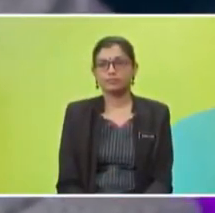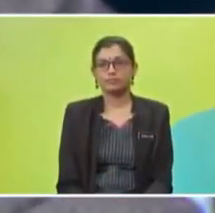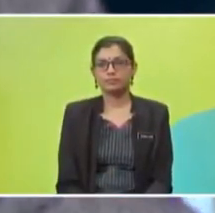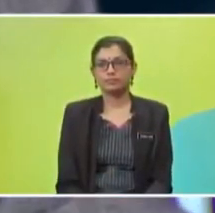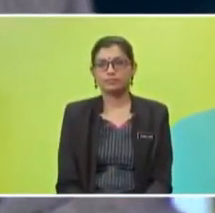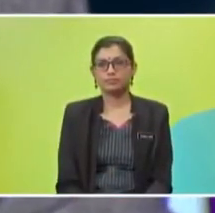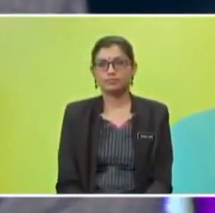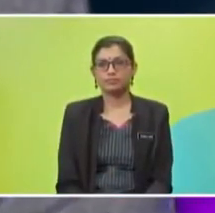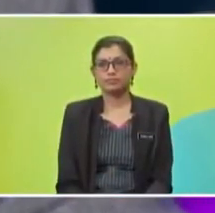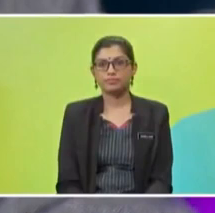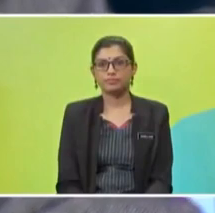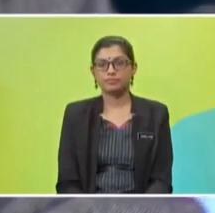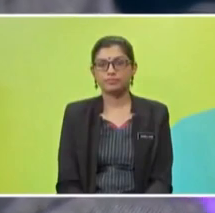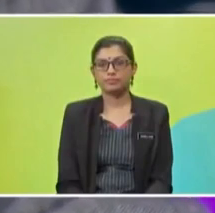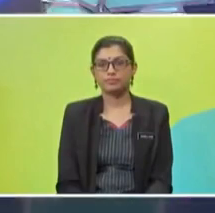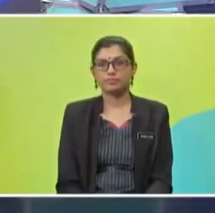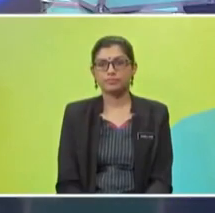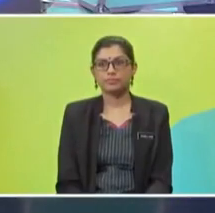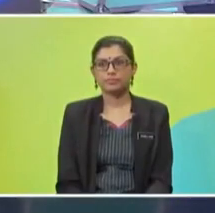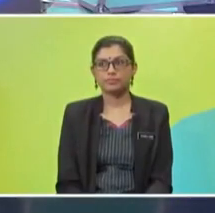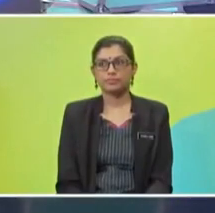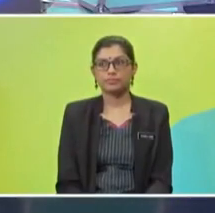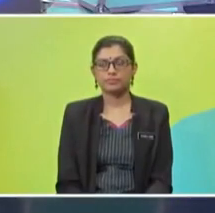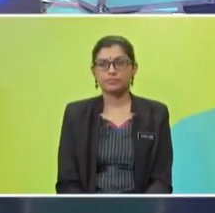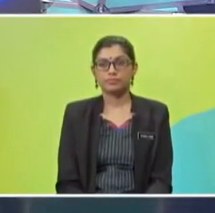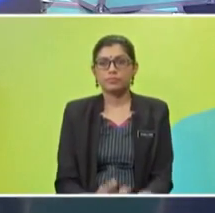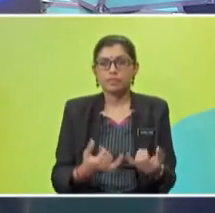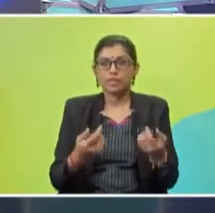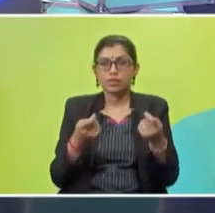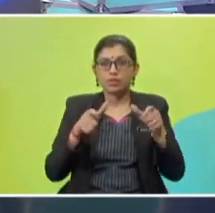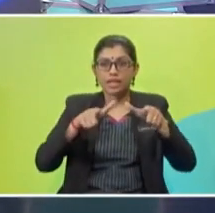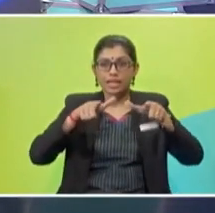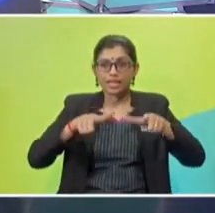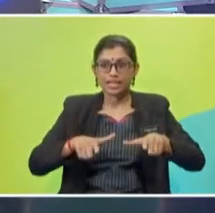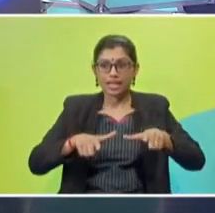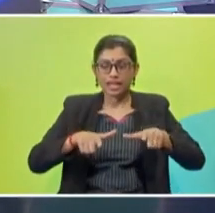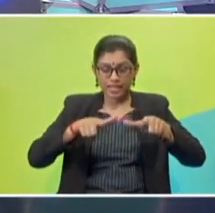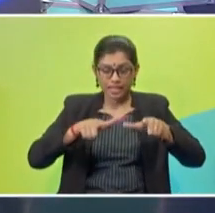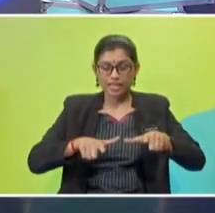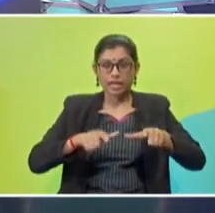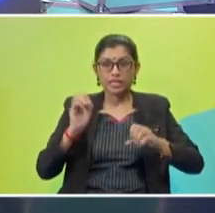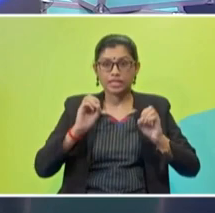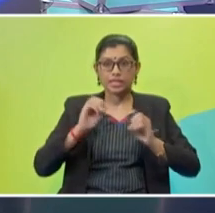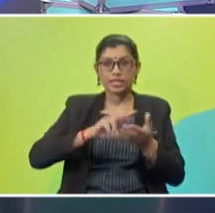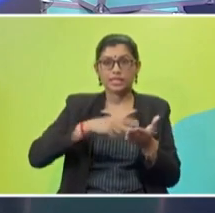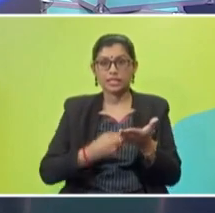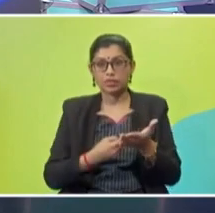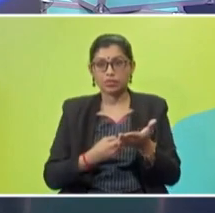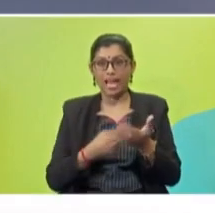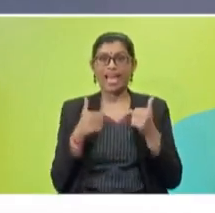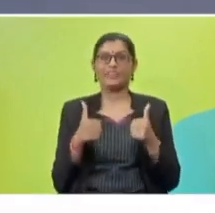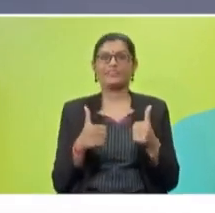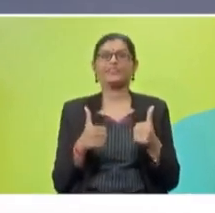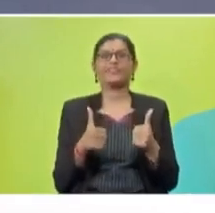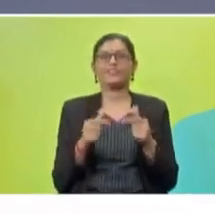kita tak boleh tak dia Hai ojja anyway gue oke oke